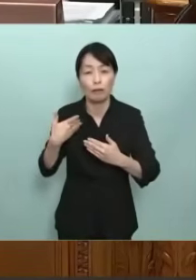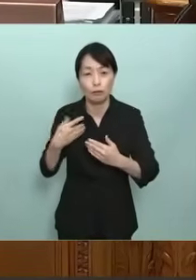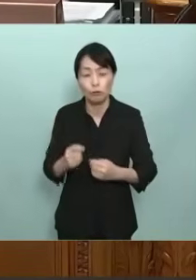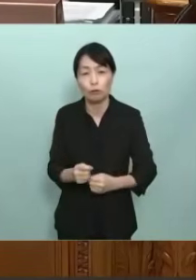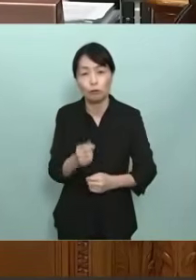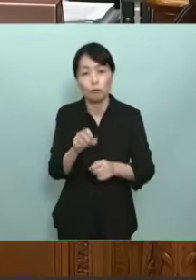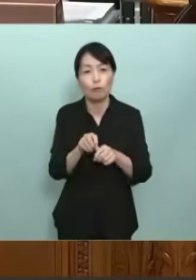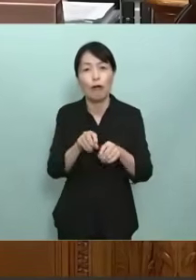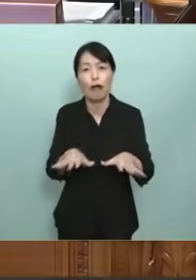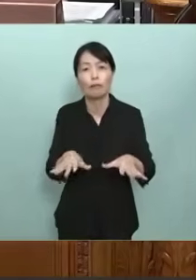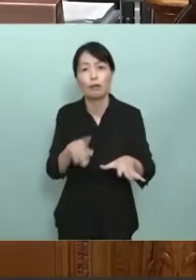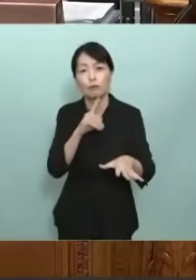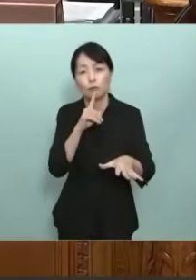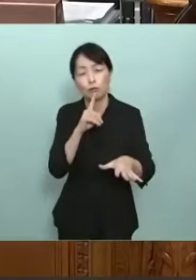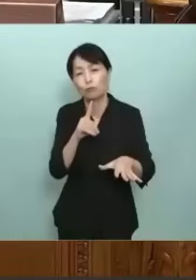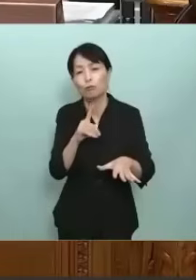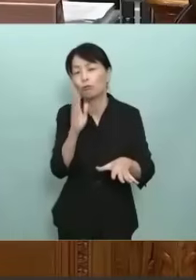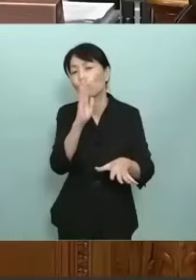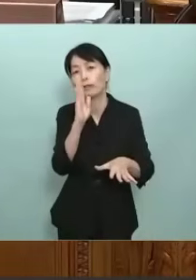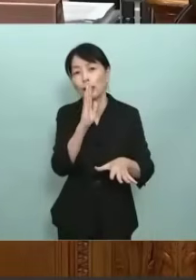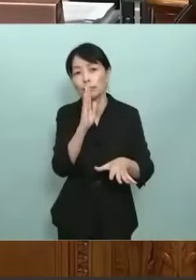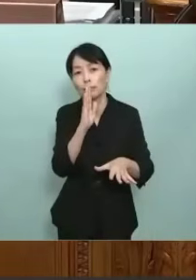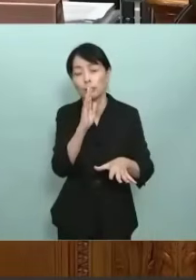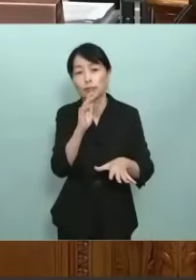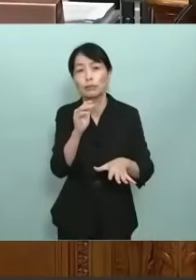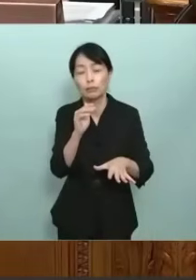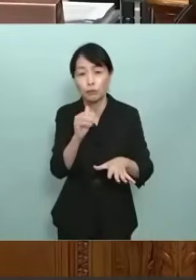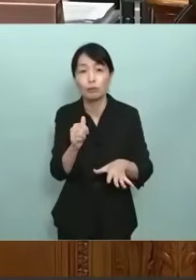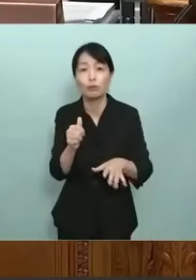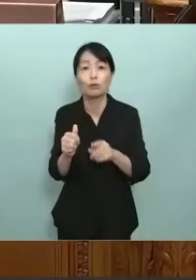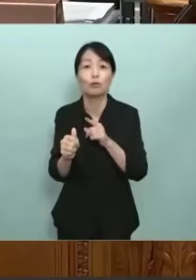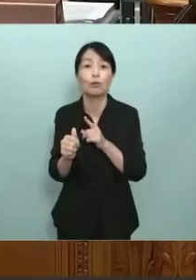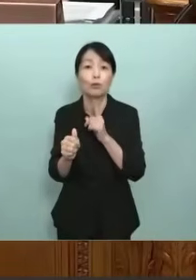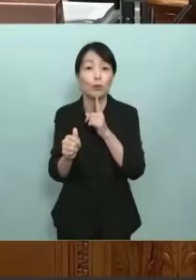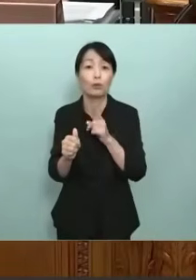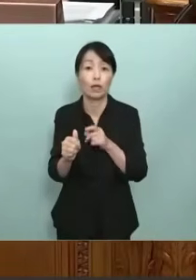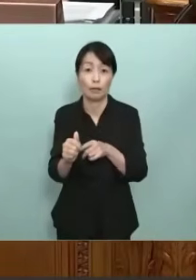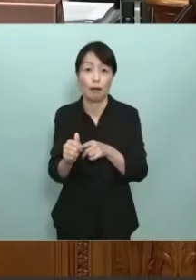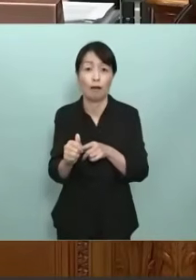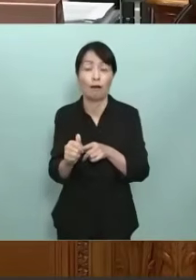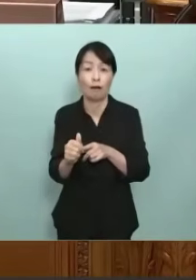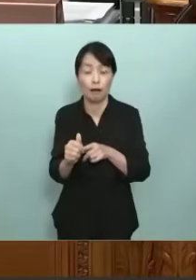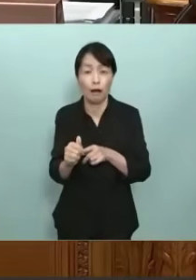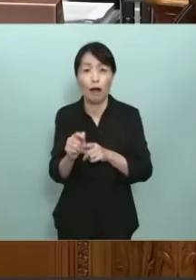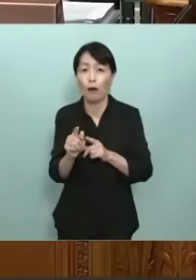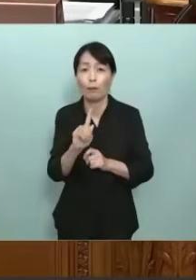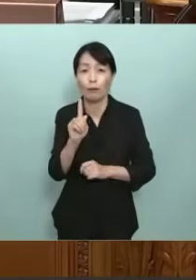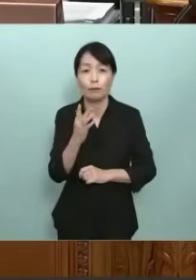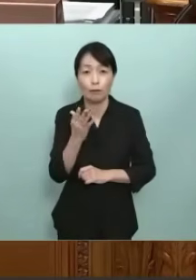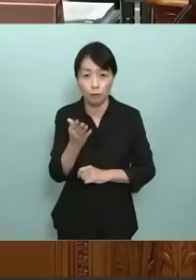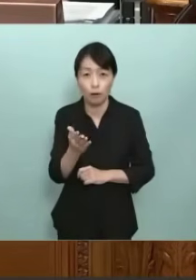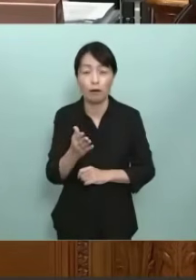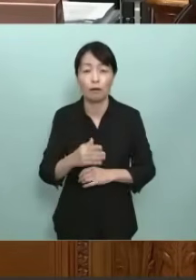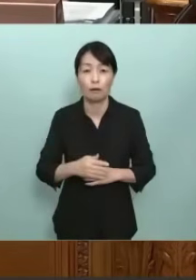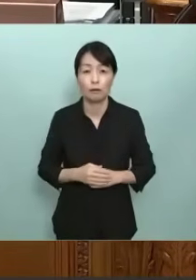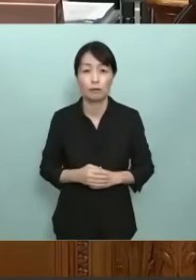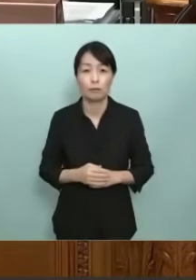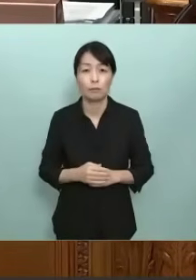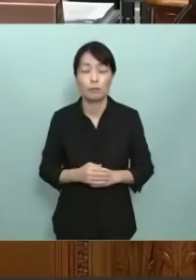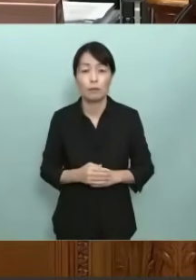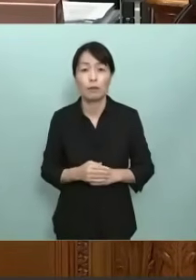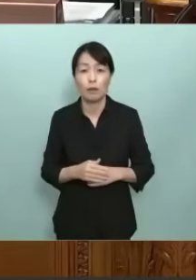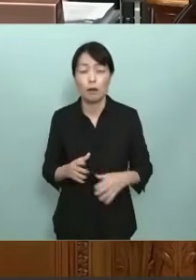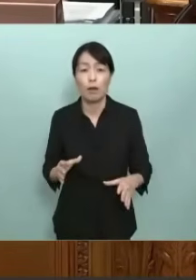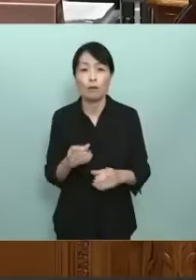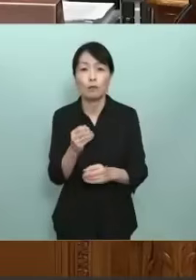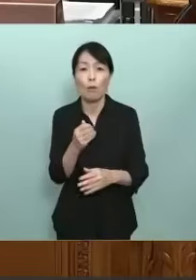いうという言い方は私はしないと立派におっしゃいましたがあの発言は何だったのですか総